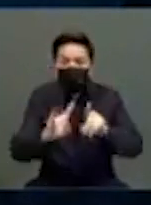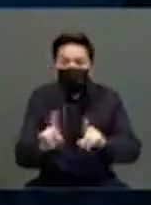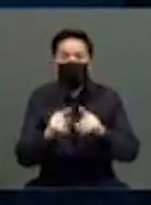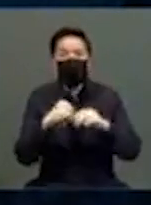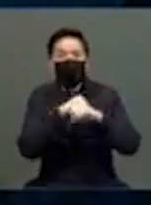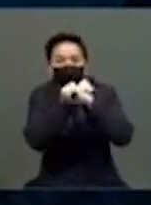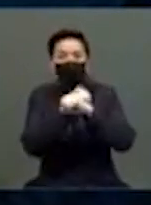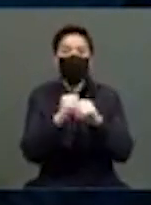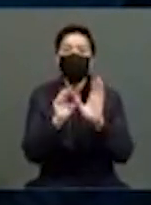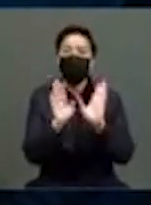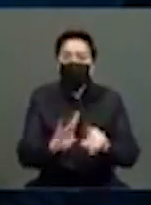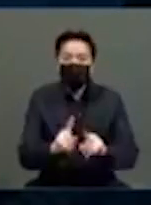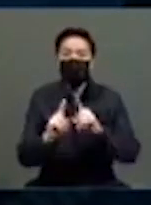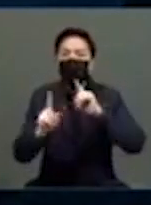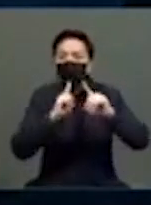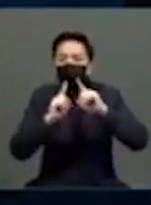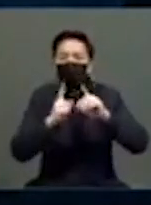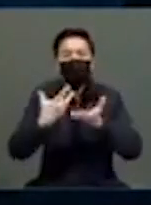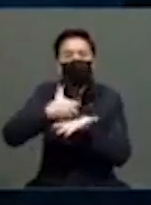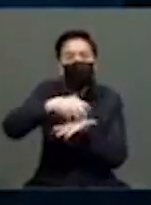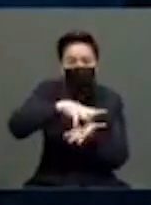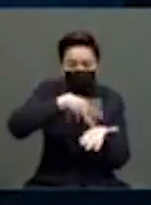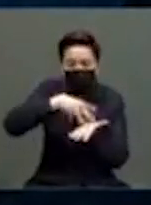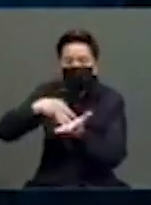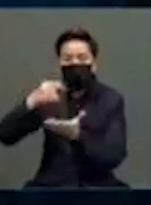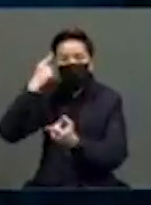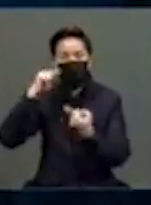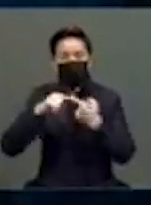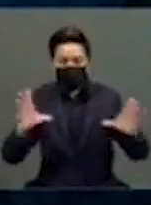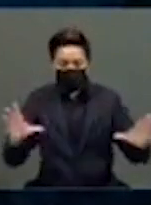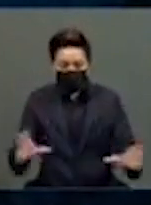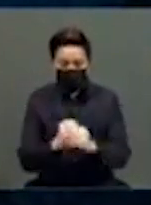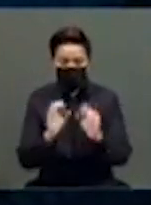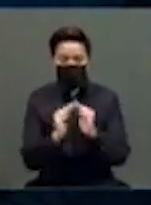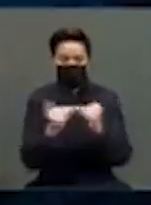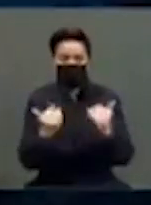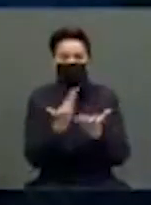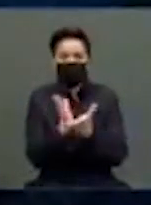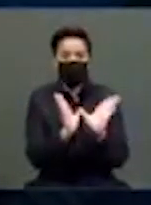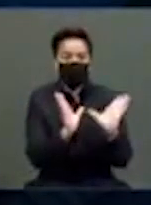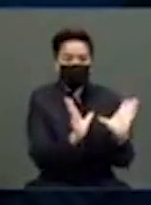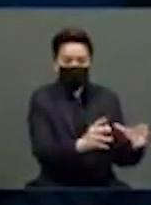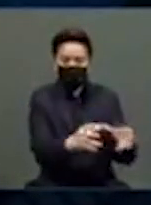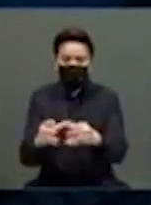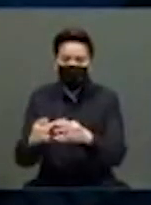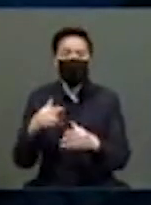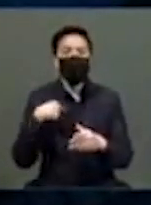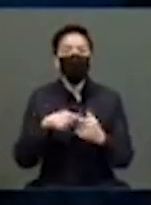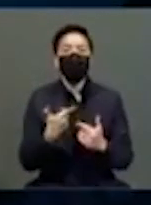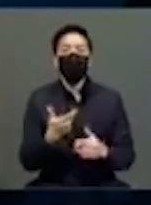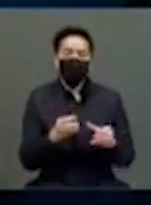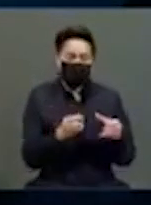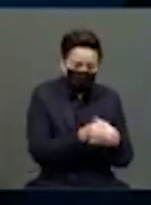ถึงการบำบัดรักษาต่างๆนะครับซึ่งตรงนี้ก็นำเรียนว่าก็รับแบ่งเป็นกลุ่มเล็กๆดีนะครับ